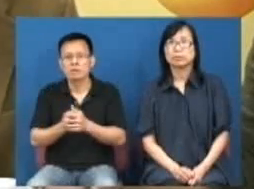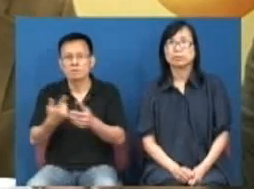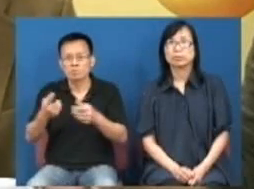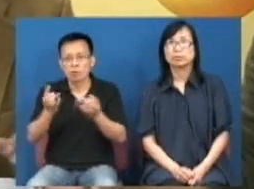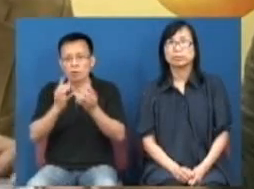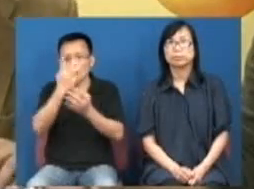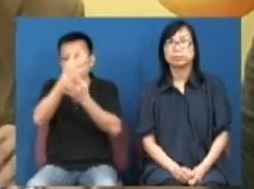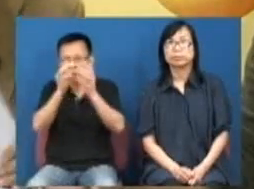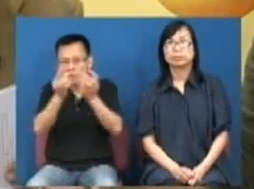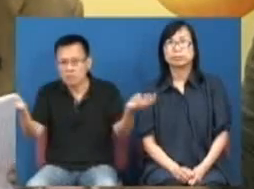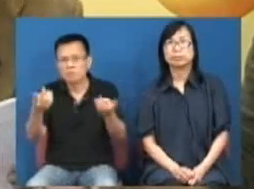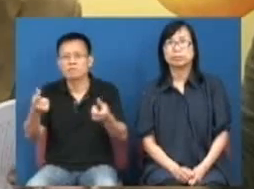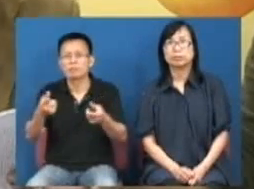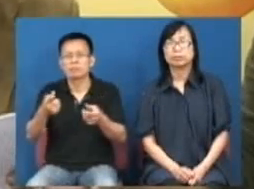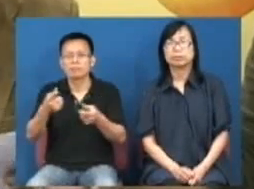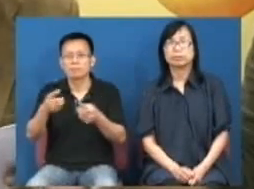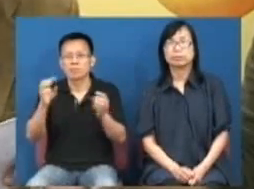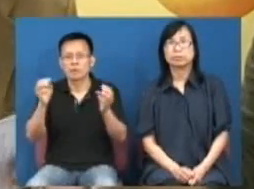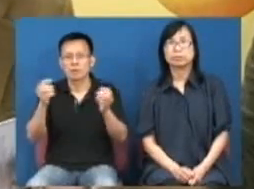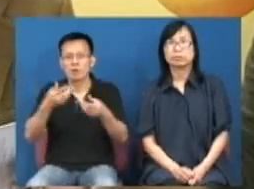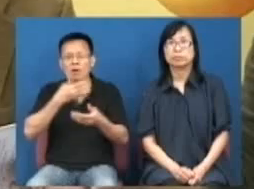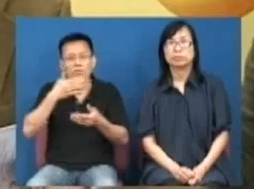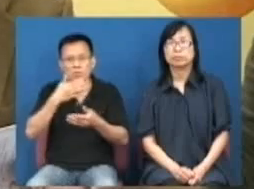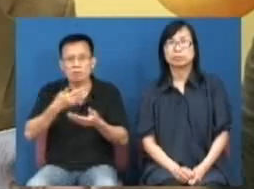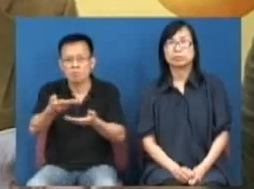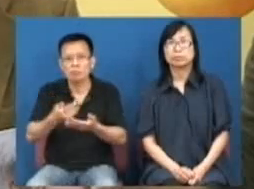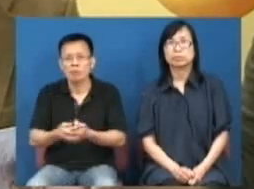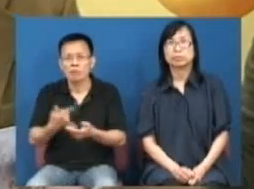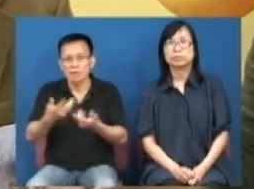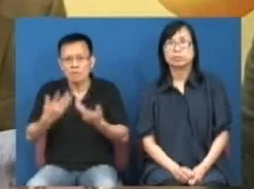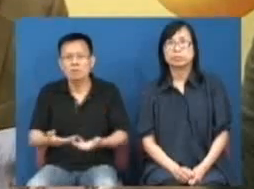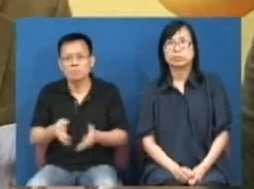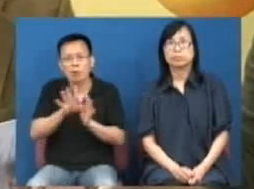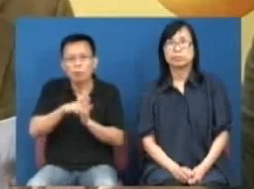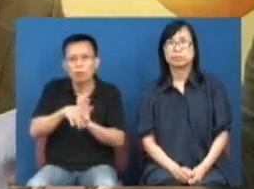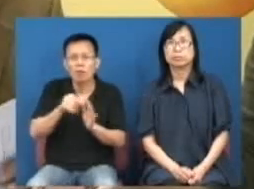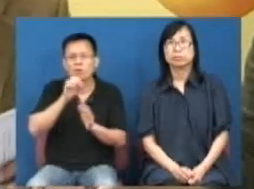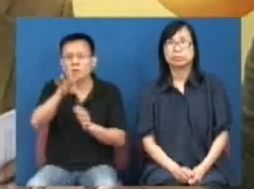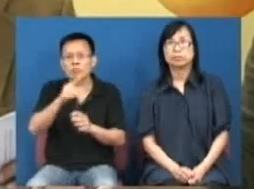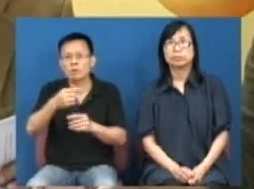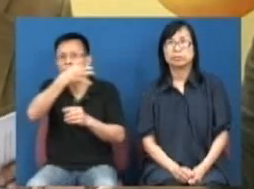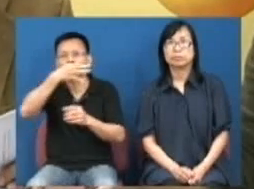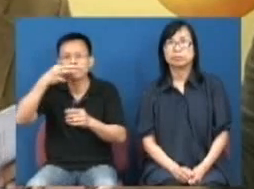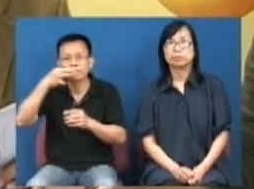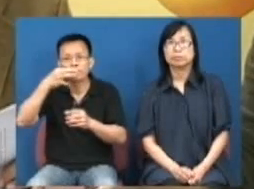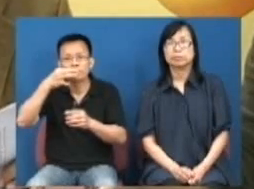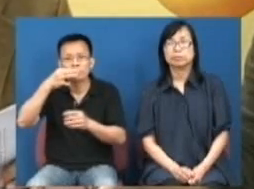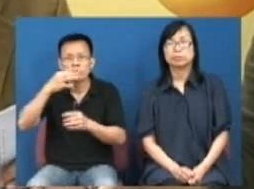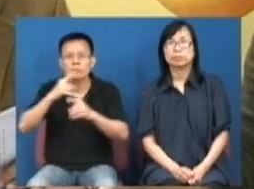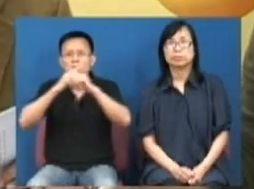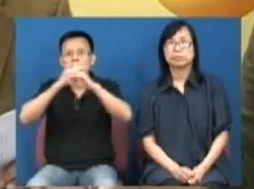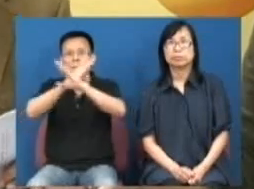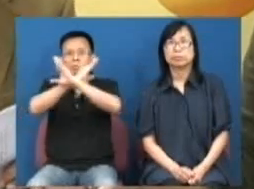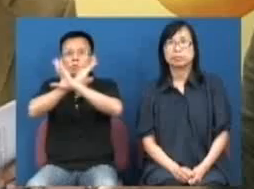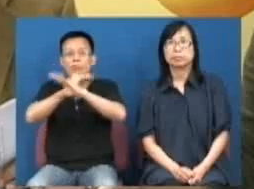對話，大佬你現在這樣你就分明是說叫他們收聲不准用那個平台去發表意見，